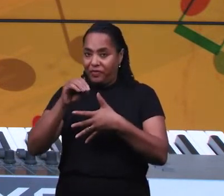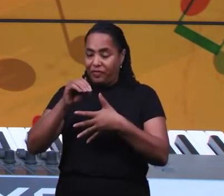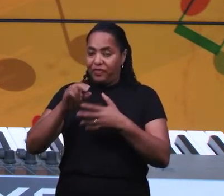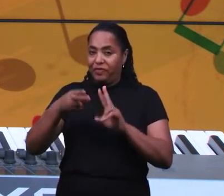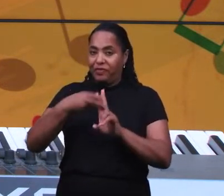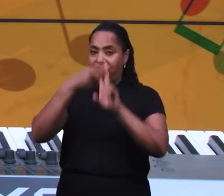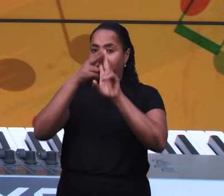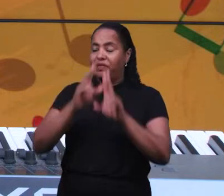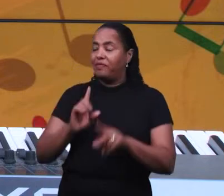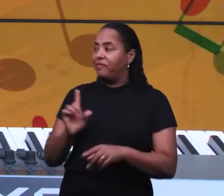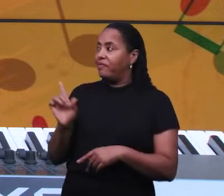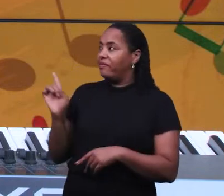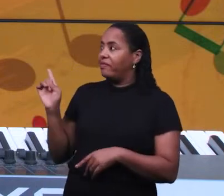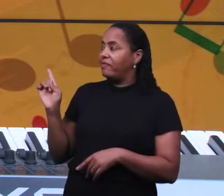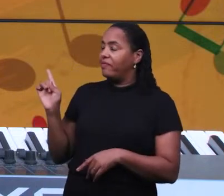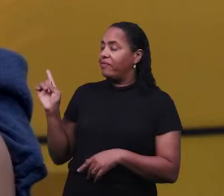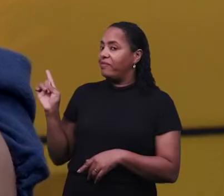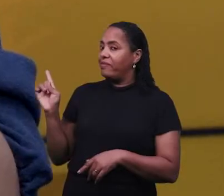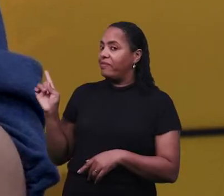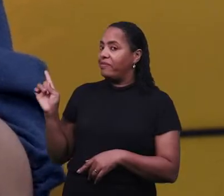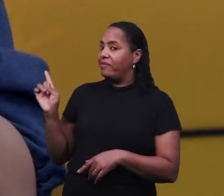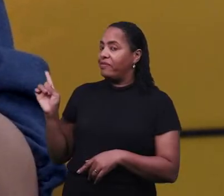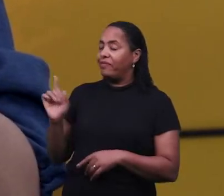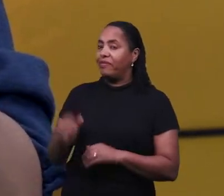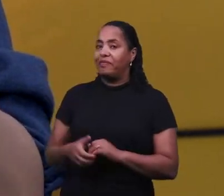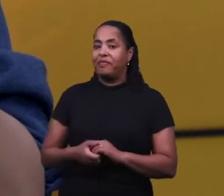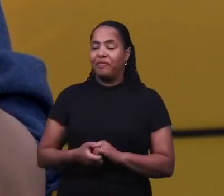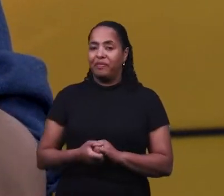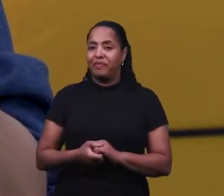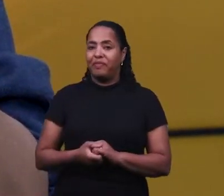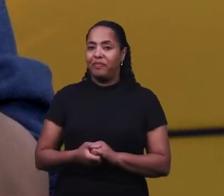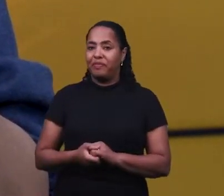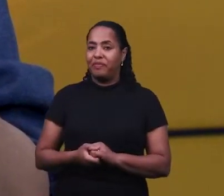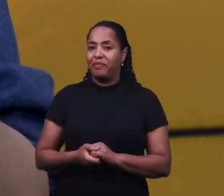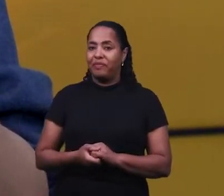le do dièse, on se fait comme ça.